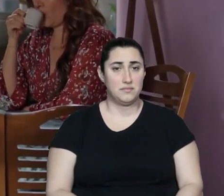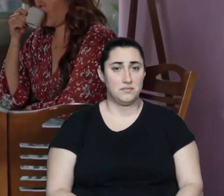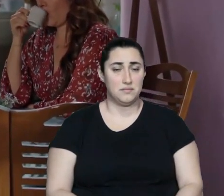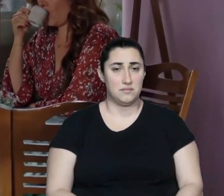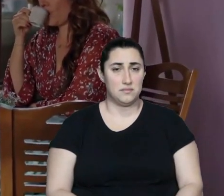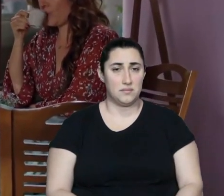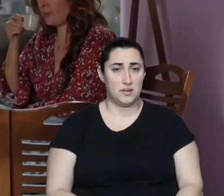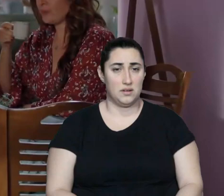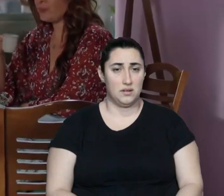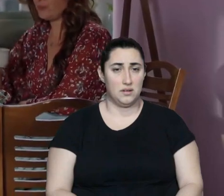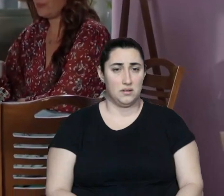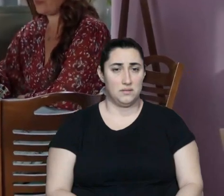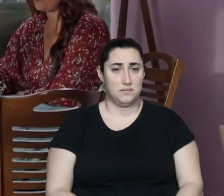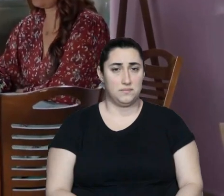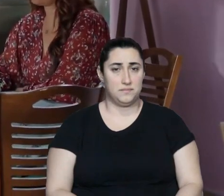Çantalarını sandalyeye astı.